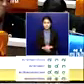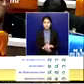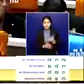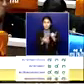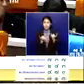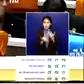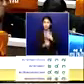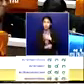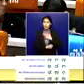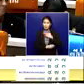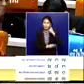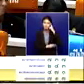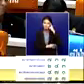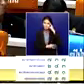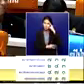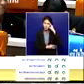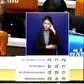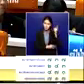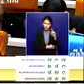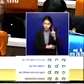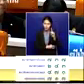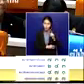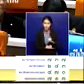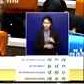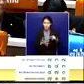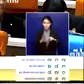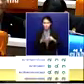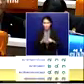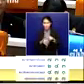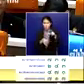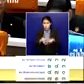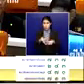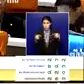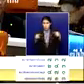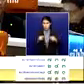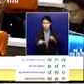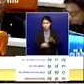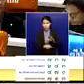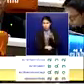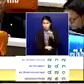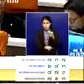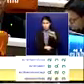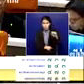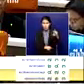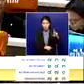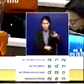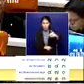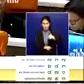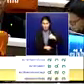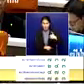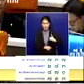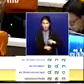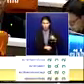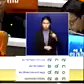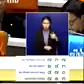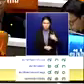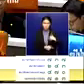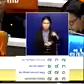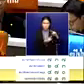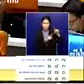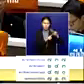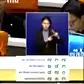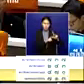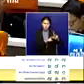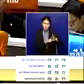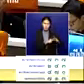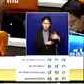ราควรจะกำหนดคุณลักษณะต้องห้ามของสสร.ที่จะมาเป็นผู้ร่างรัฐธรรมนูญฉบับใหม่ว่า